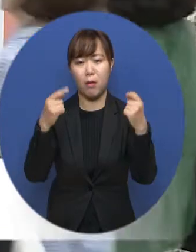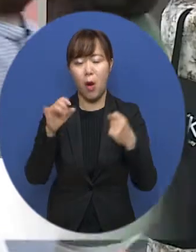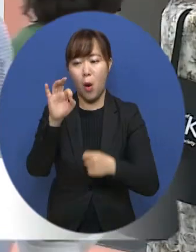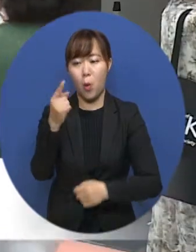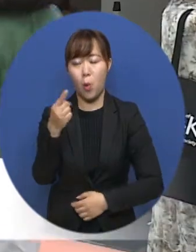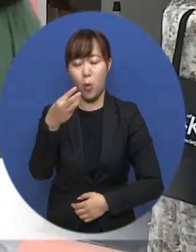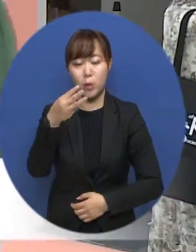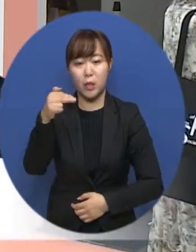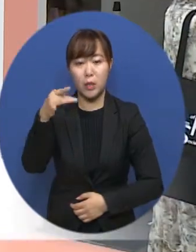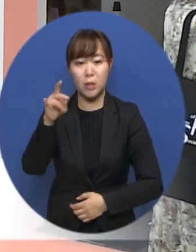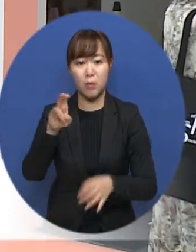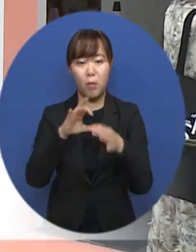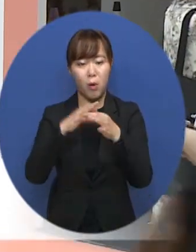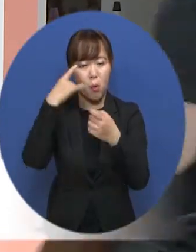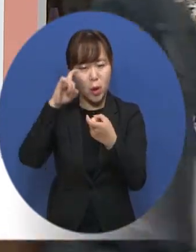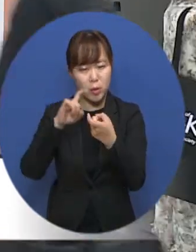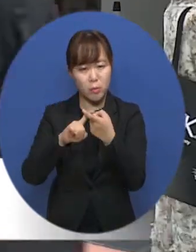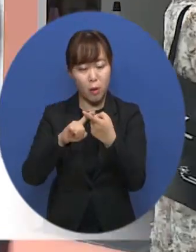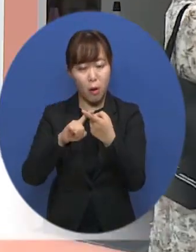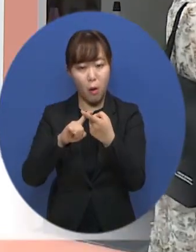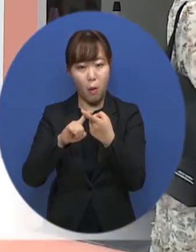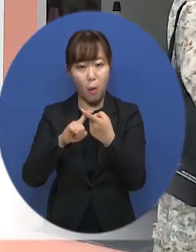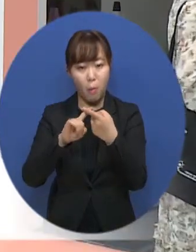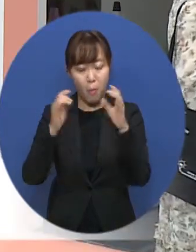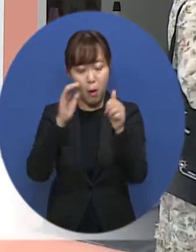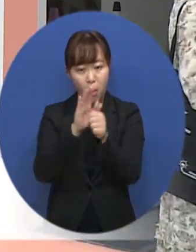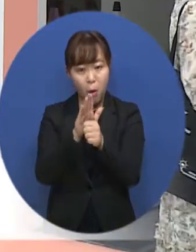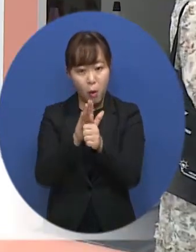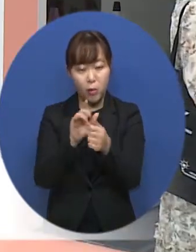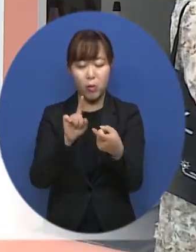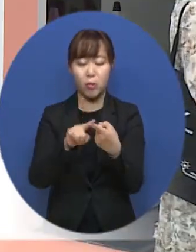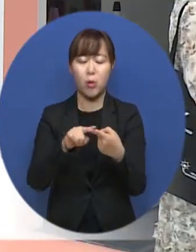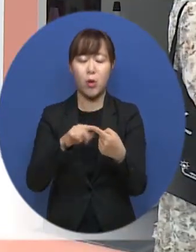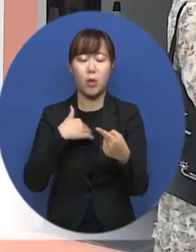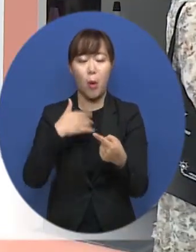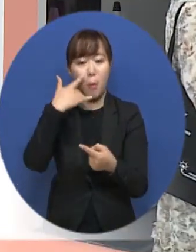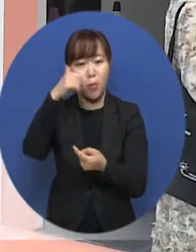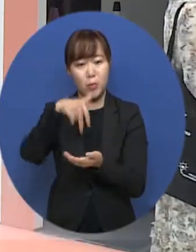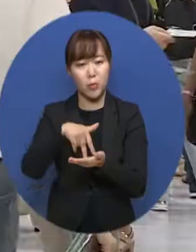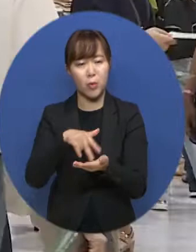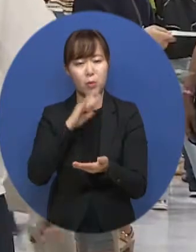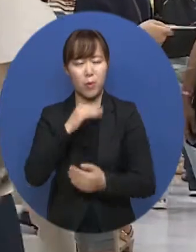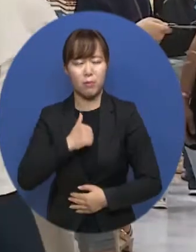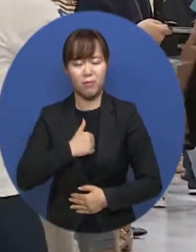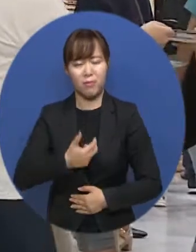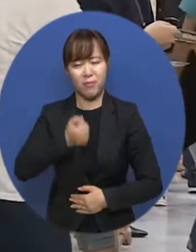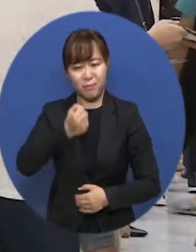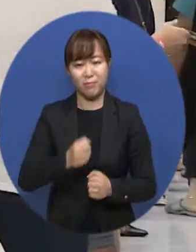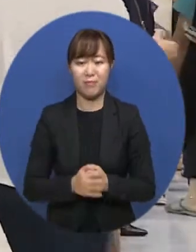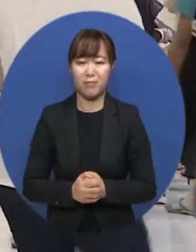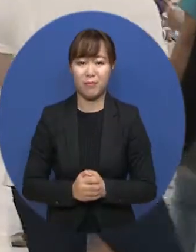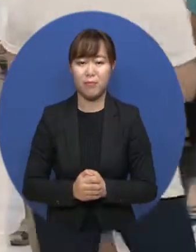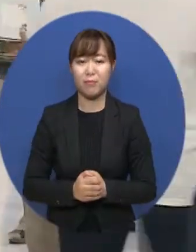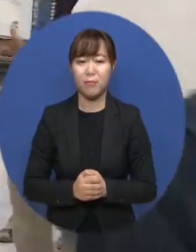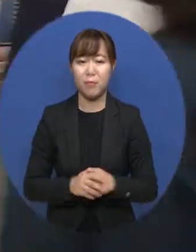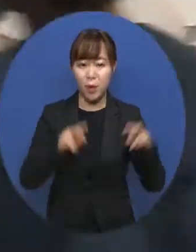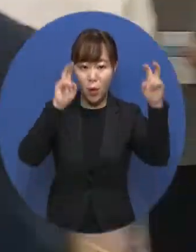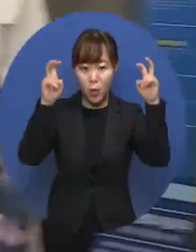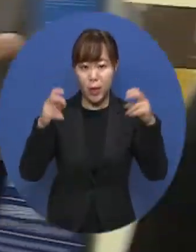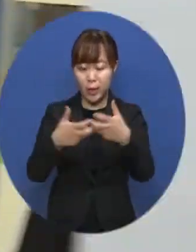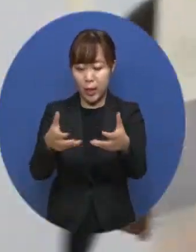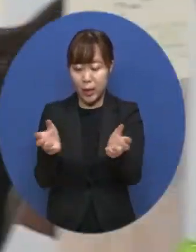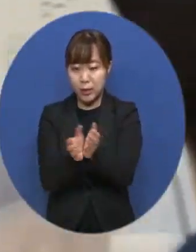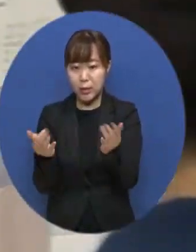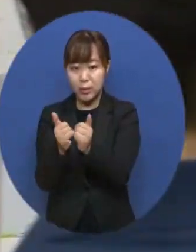오티즈 4 대한 많은 관심과 성원 에 대해서 부모로서 상당히 자부심을 갖고 업계와 당체